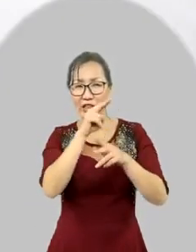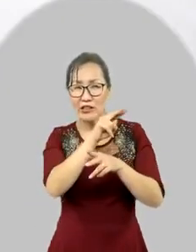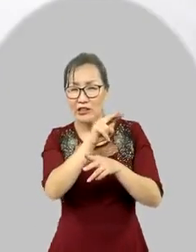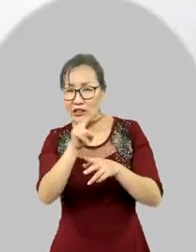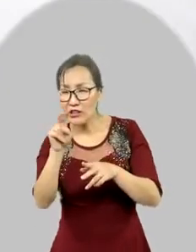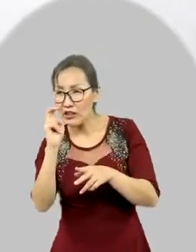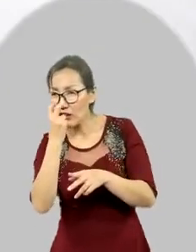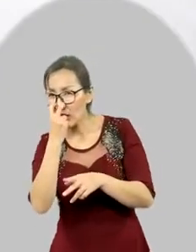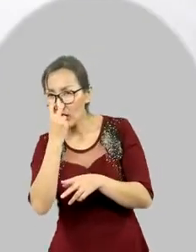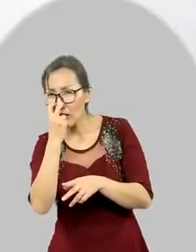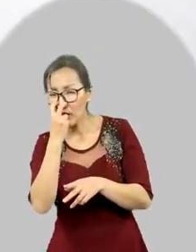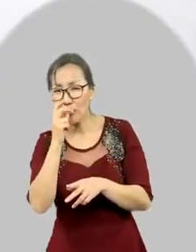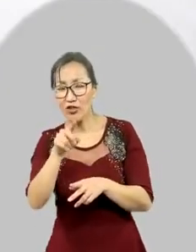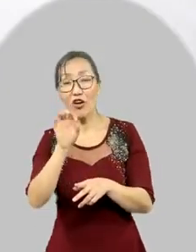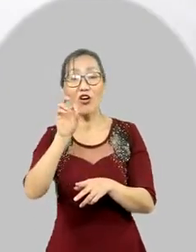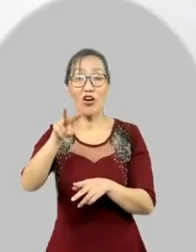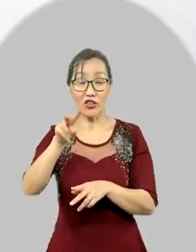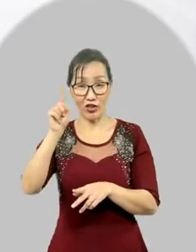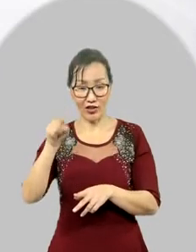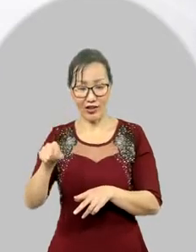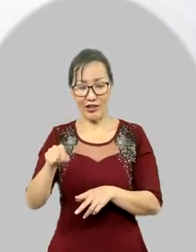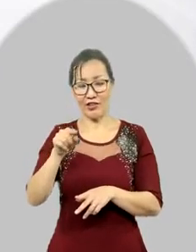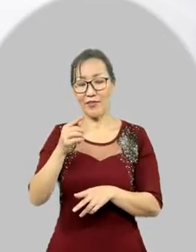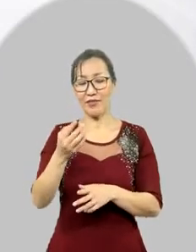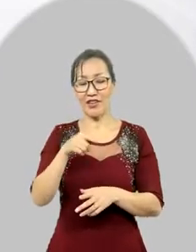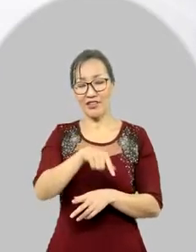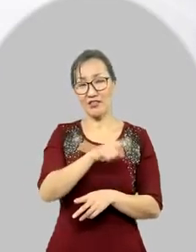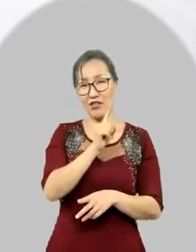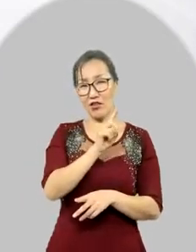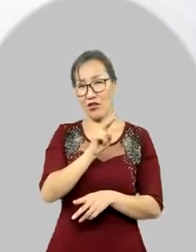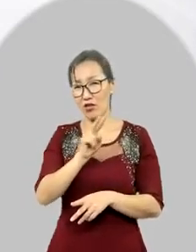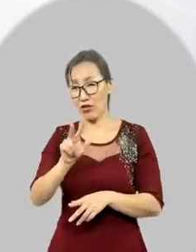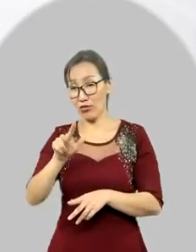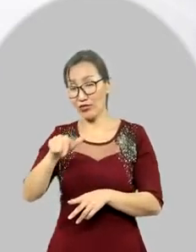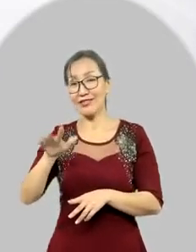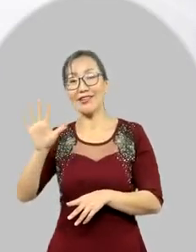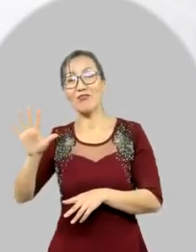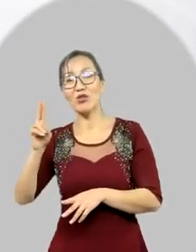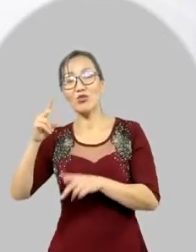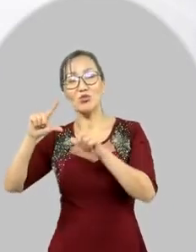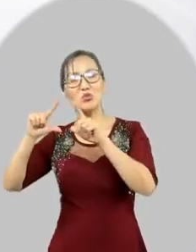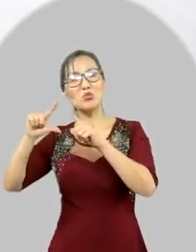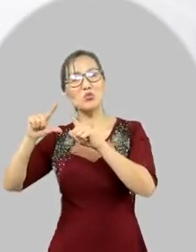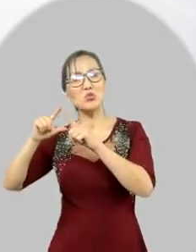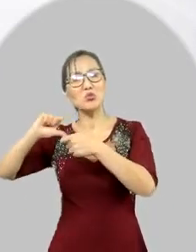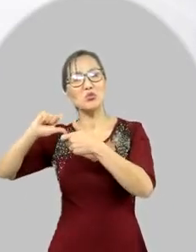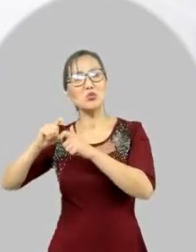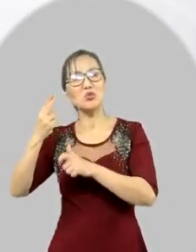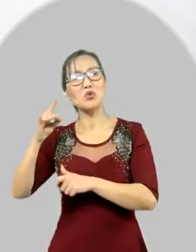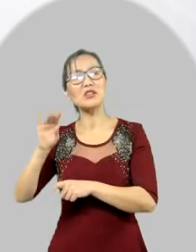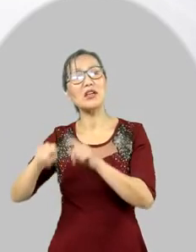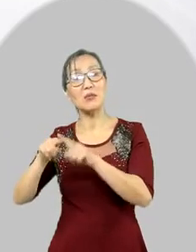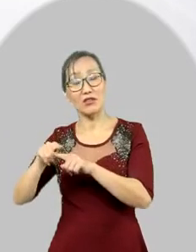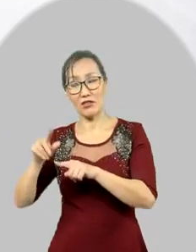өгөгдсөн дүрсүүдийг ажиглаад тав дахь дүрс нь аль нь байхыг олцгоё. За, дүрсийг